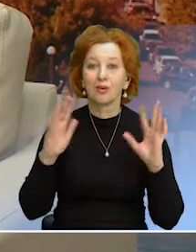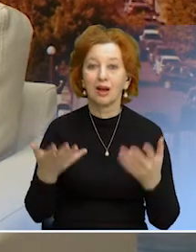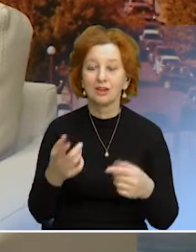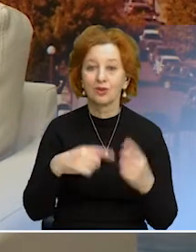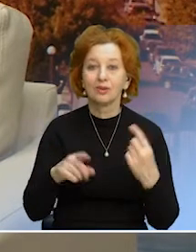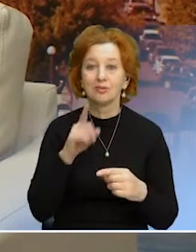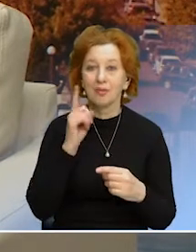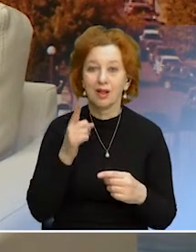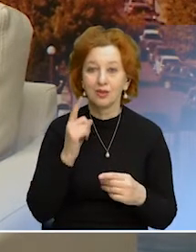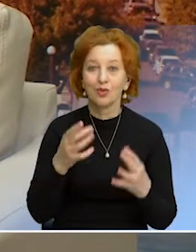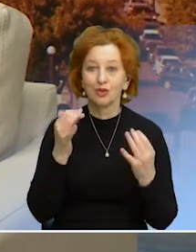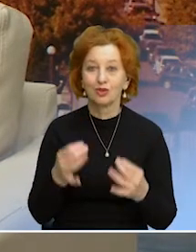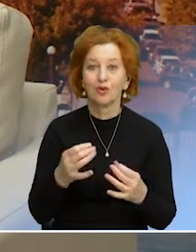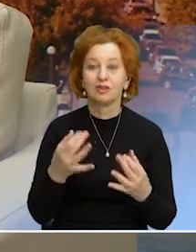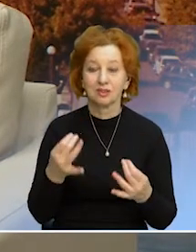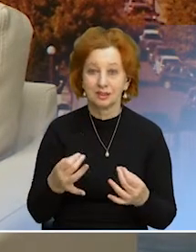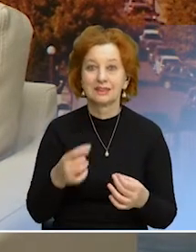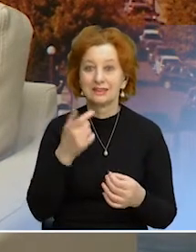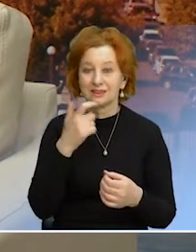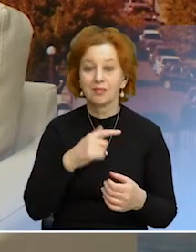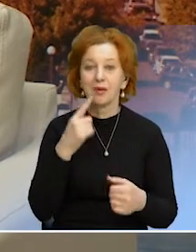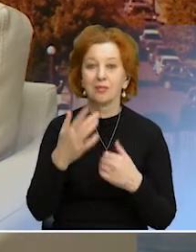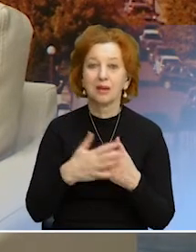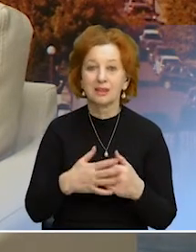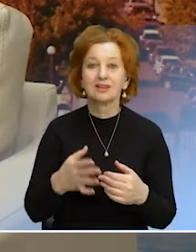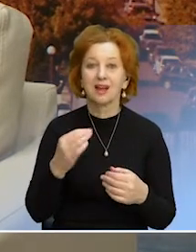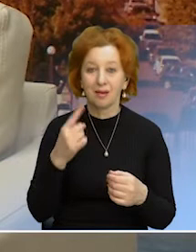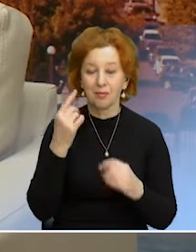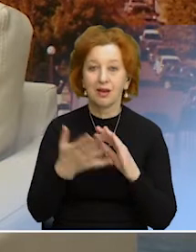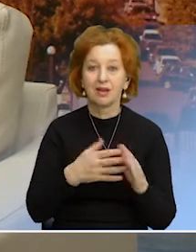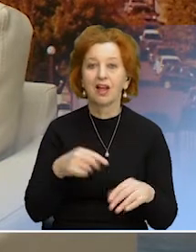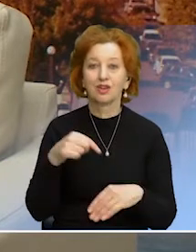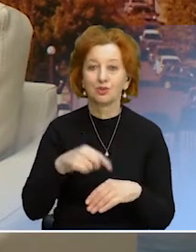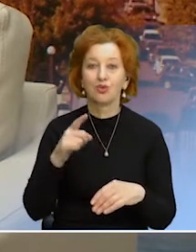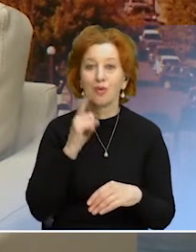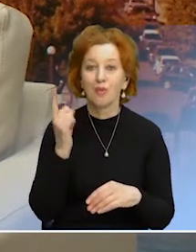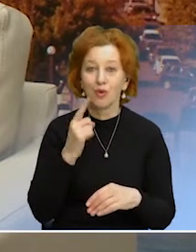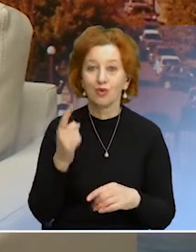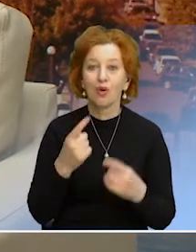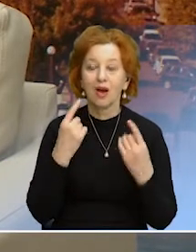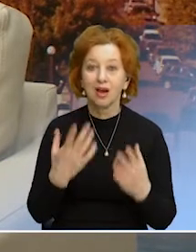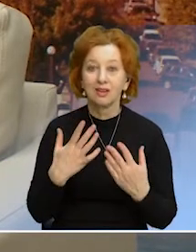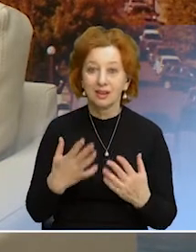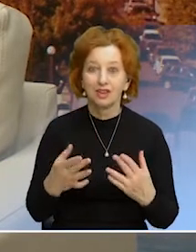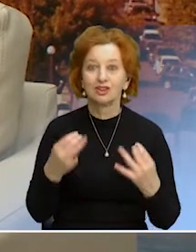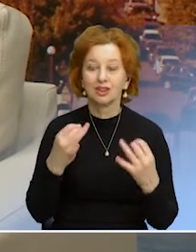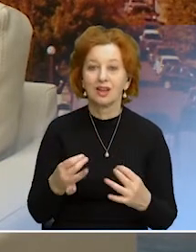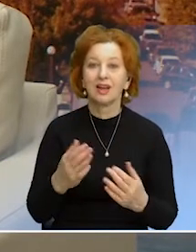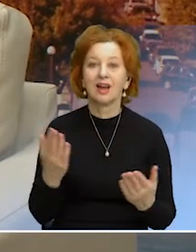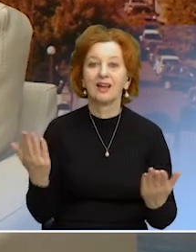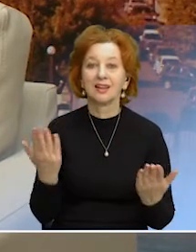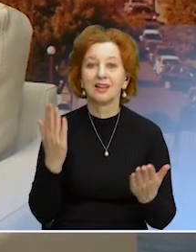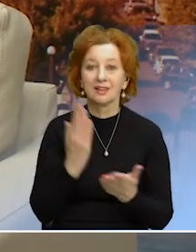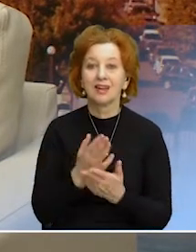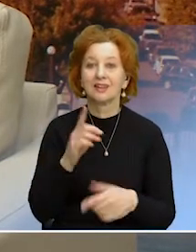происходит с молодежью, тебе близко и понятно. Вот это чувство молодости. А ну, конечно,